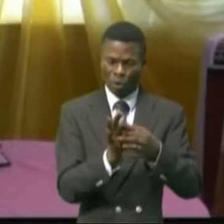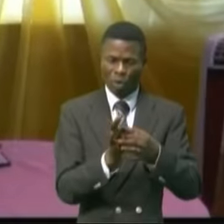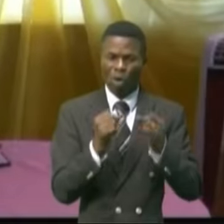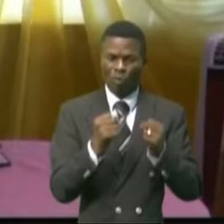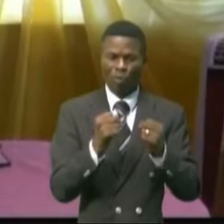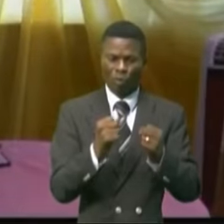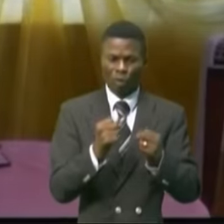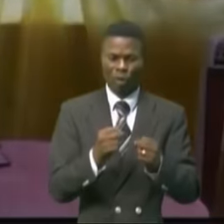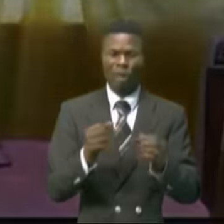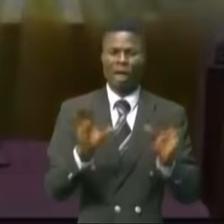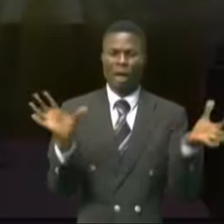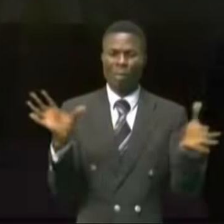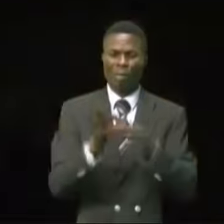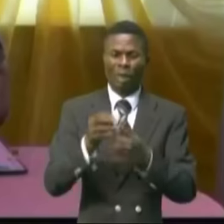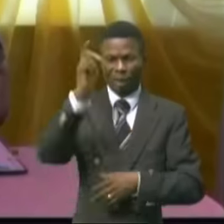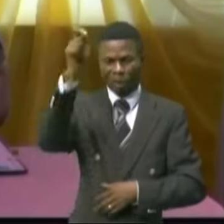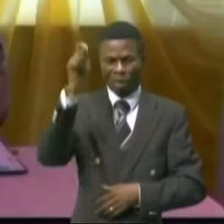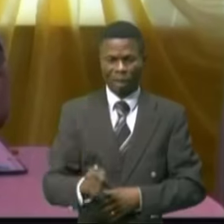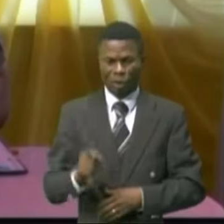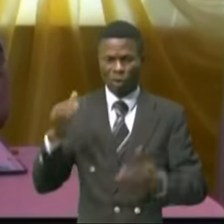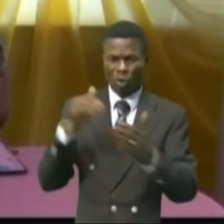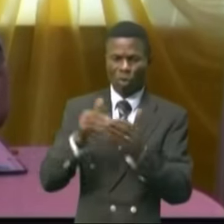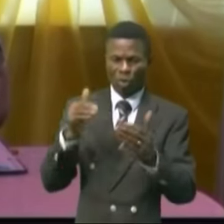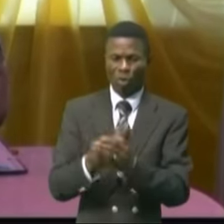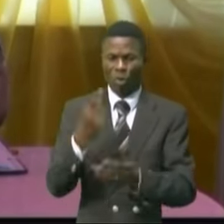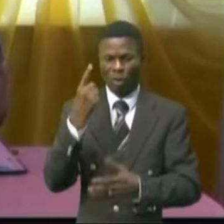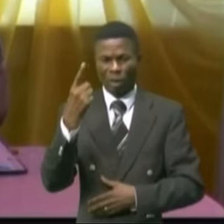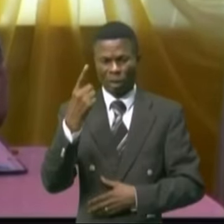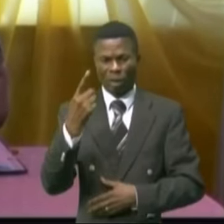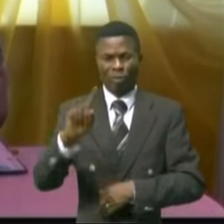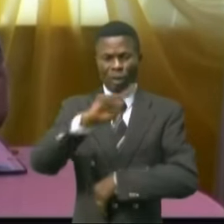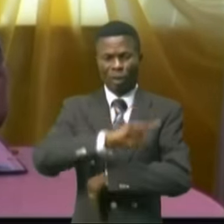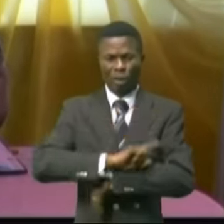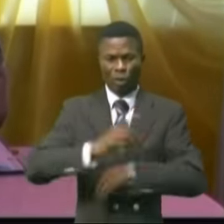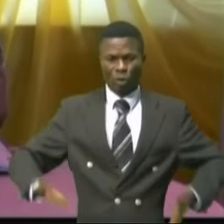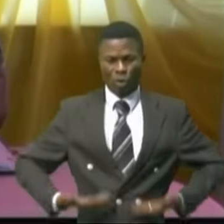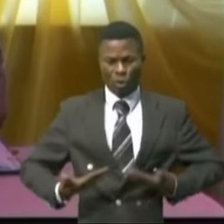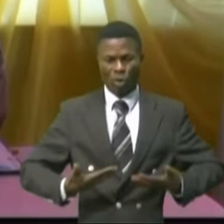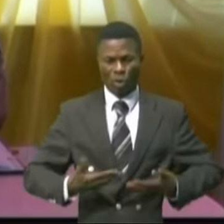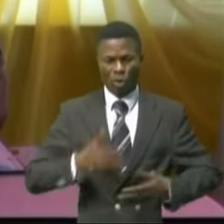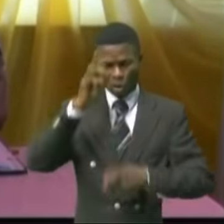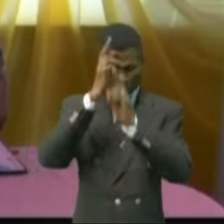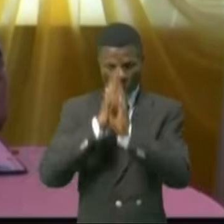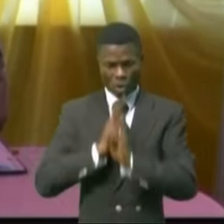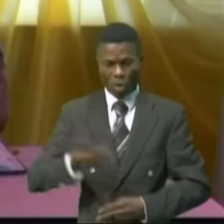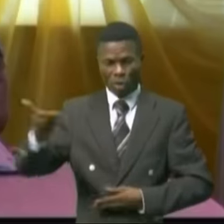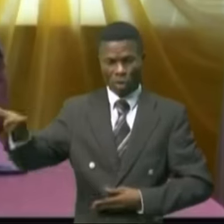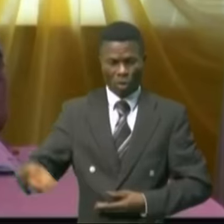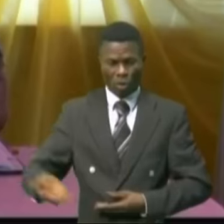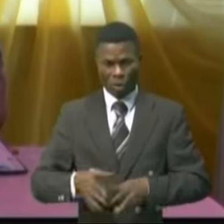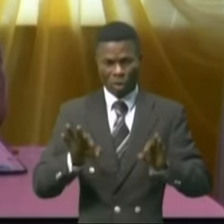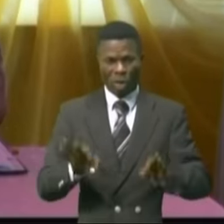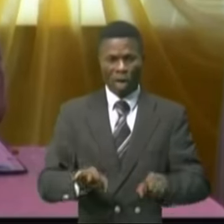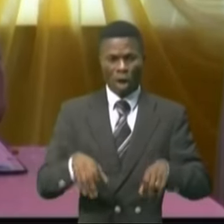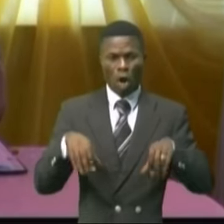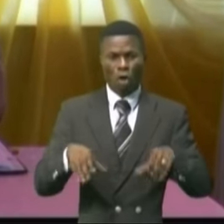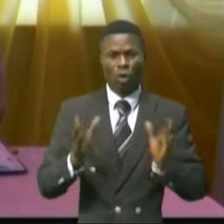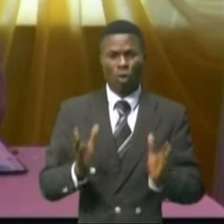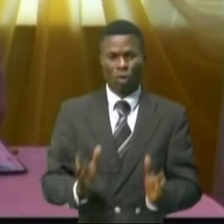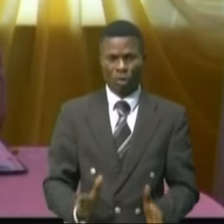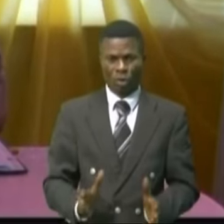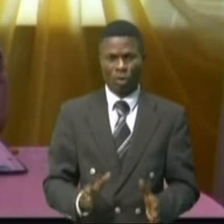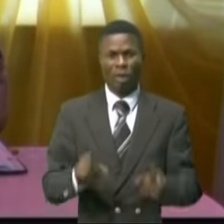des forces contre la menace commune. C'est avec joie et honneur de vous recevoir sur le sol congolais ainsi